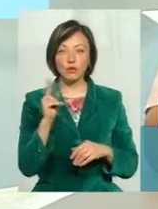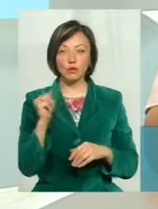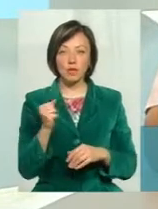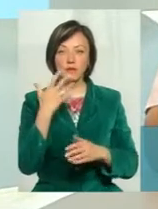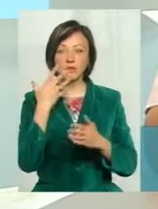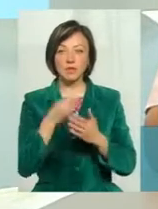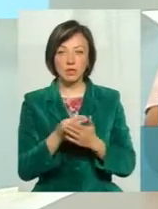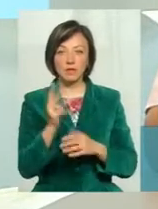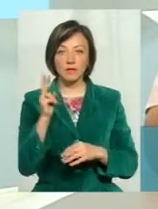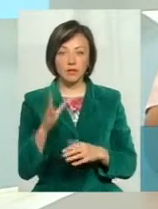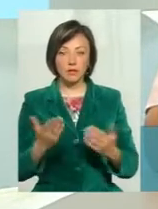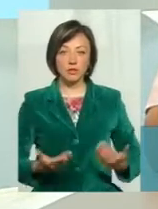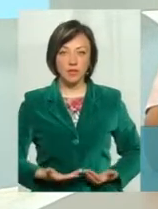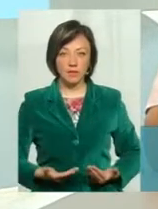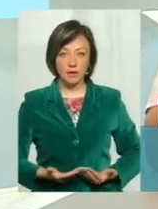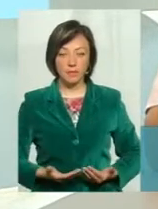своїй квартирі.